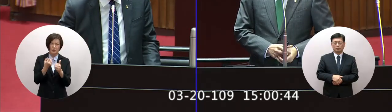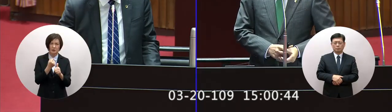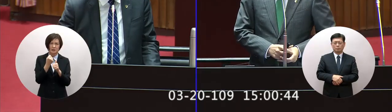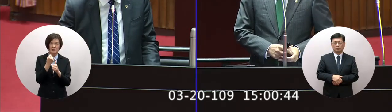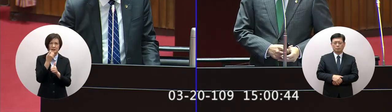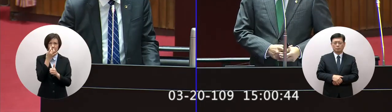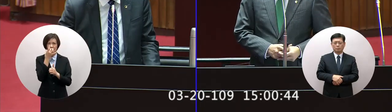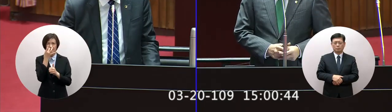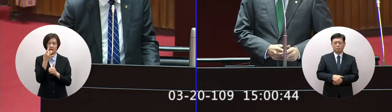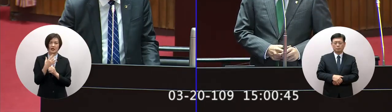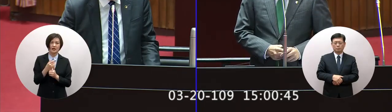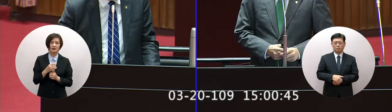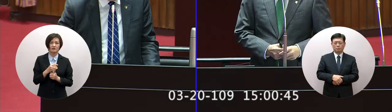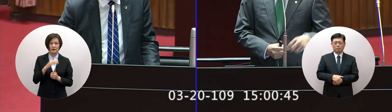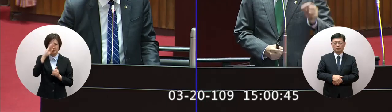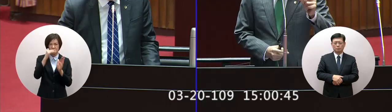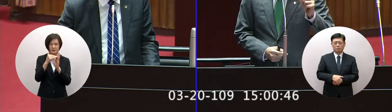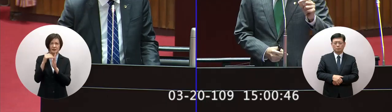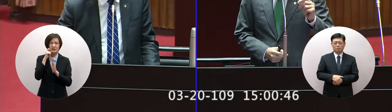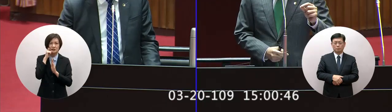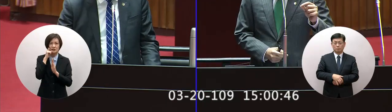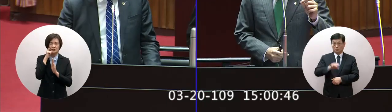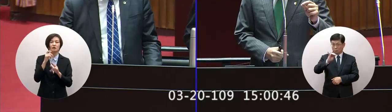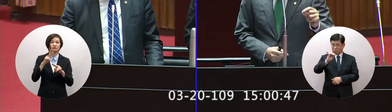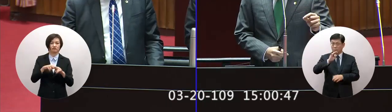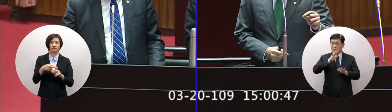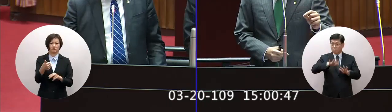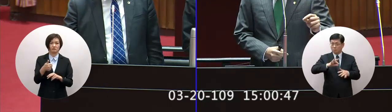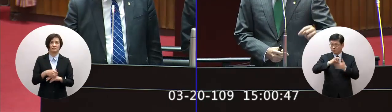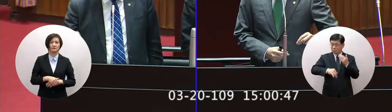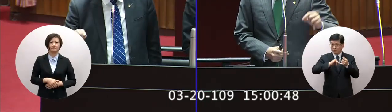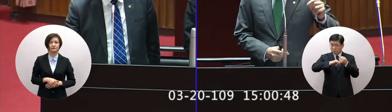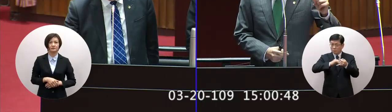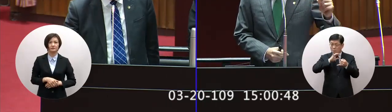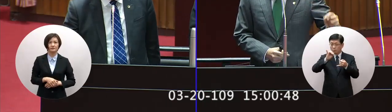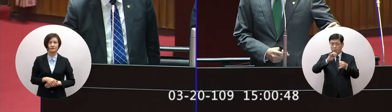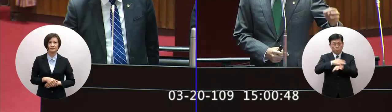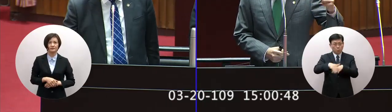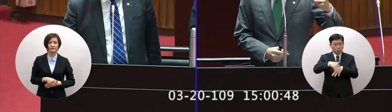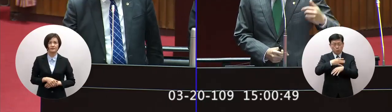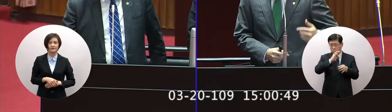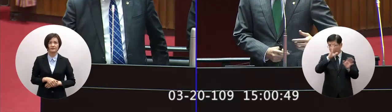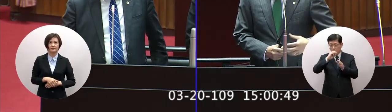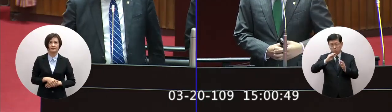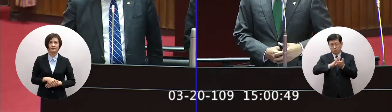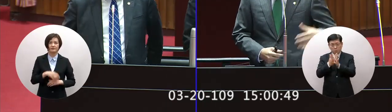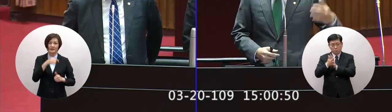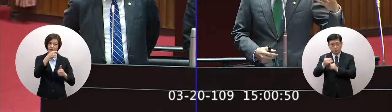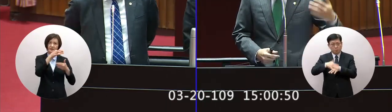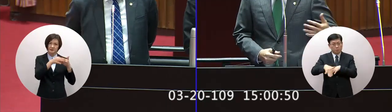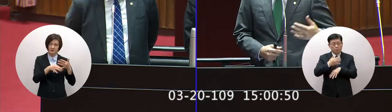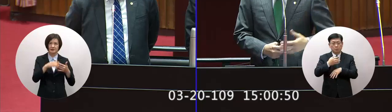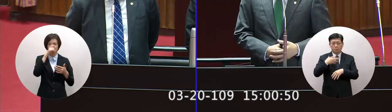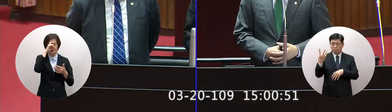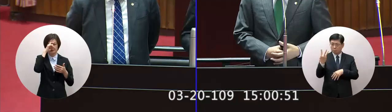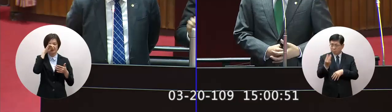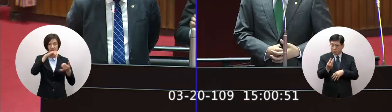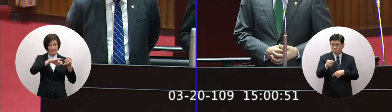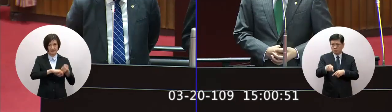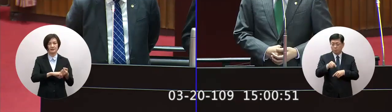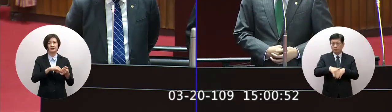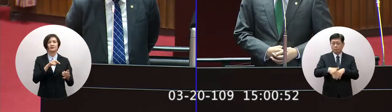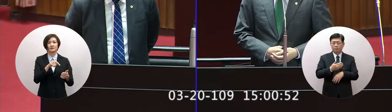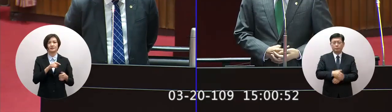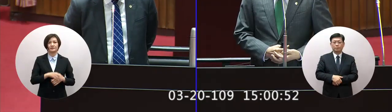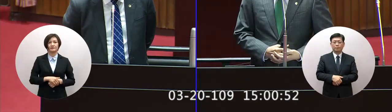做好防疫规范的，还是不要办为宜。 1000是我们现在定的标准嘛？ 我们 随着疫情的变化开始做一些可能的调整，甚至缩小那个